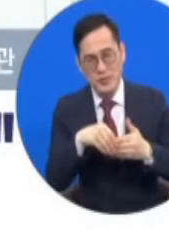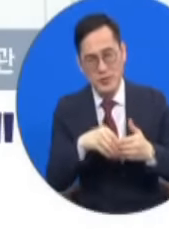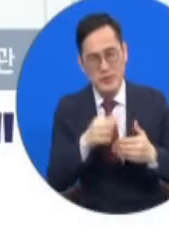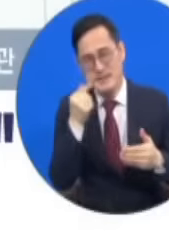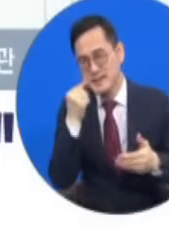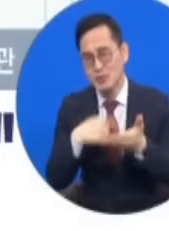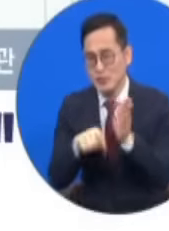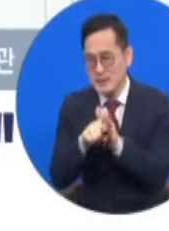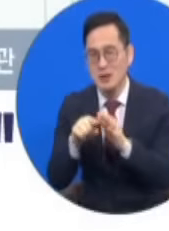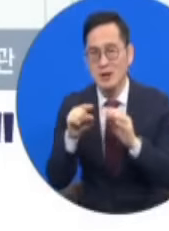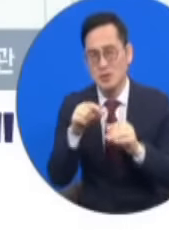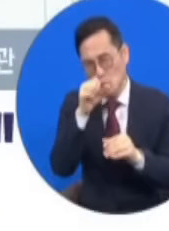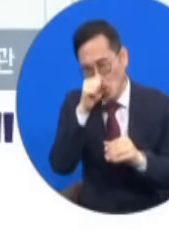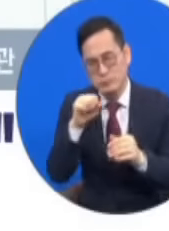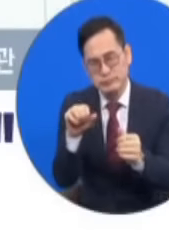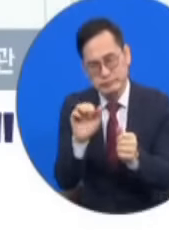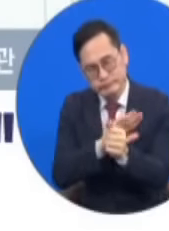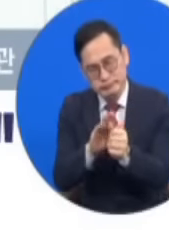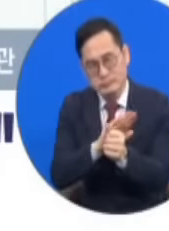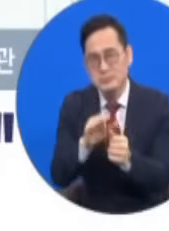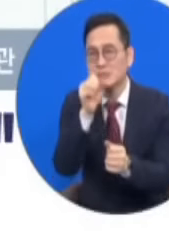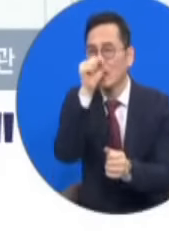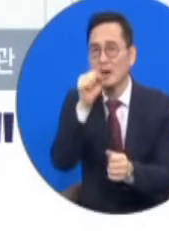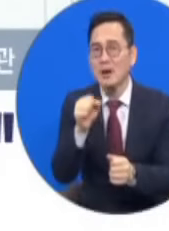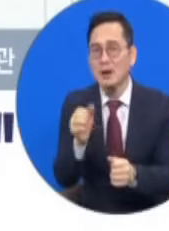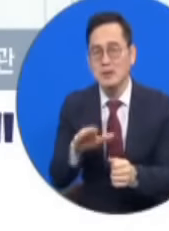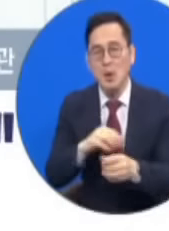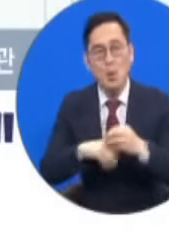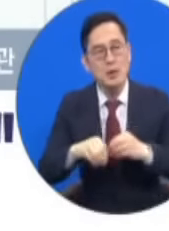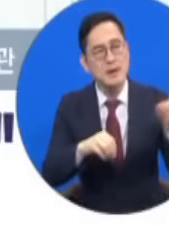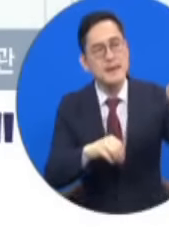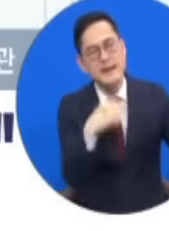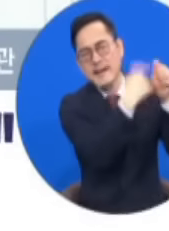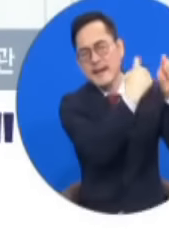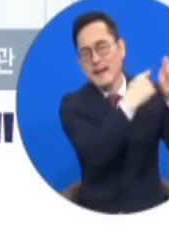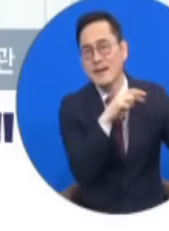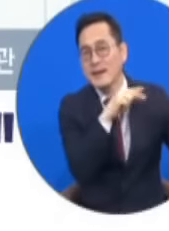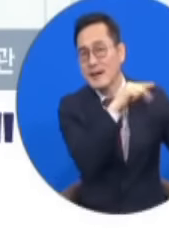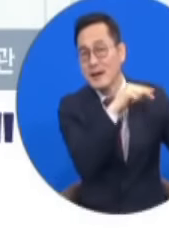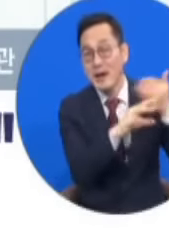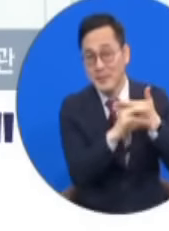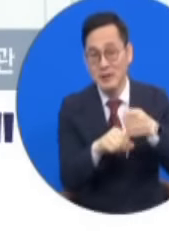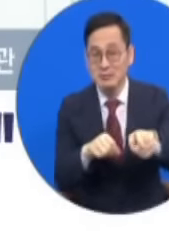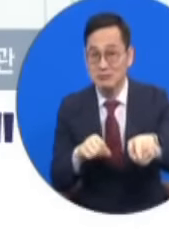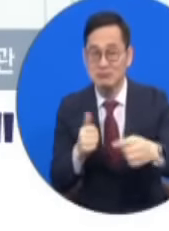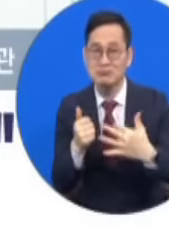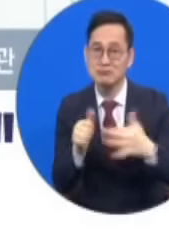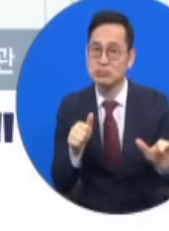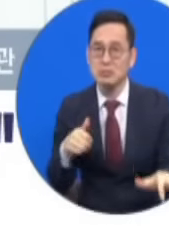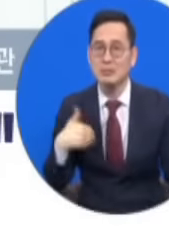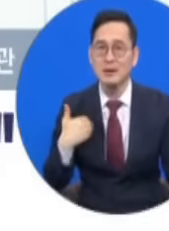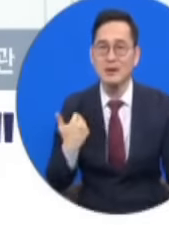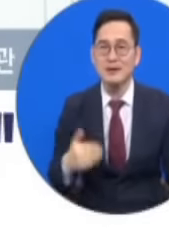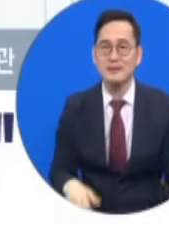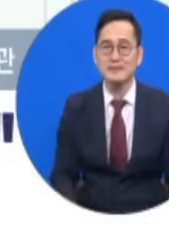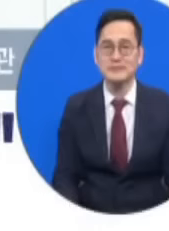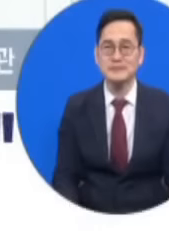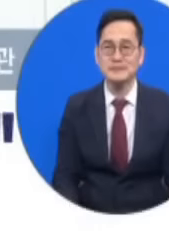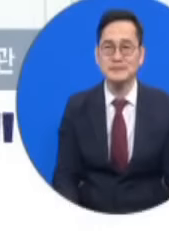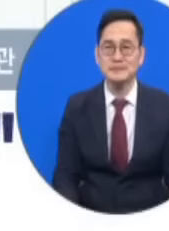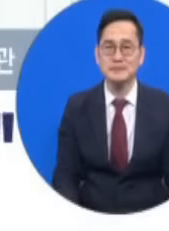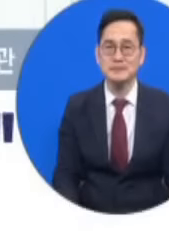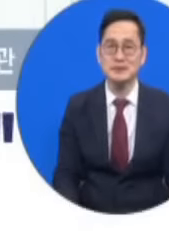계속 유리한데 그런 메시지는 던지지는 않고 계속 2조 심판 이야기하면은 오히려 한동훈 비대위원장, 윤석열 대통령 계속 약간 뭐 서초동